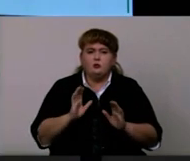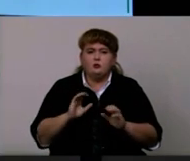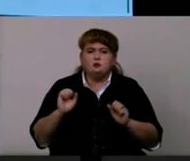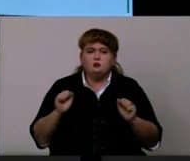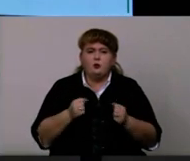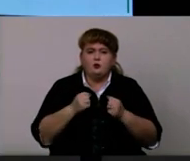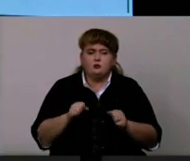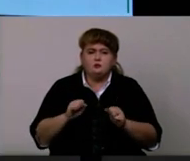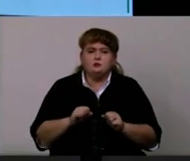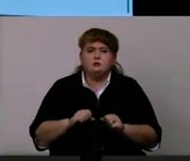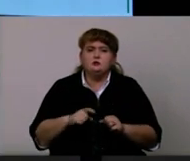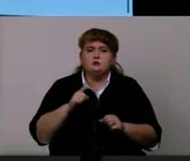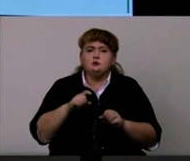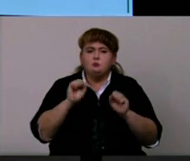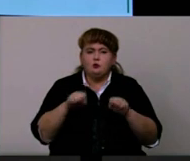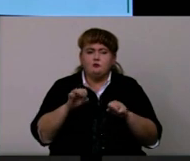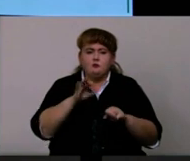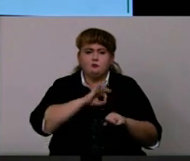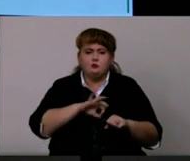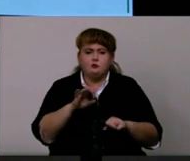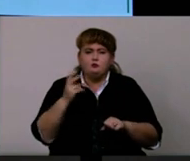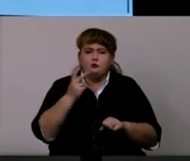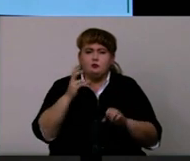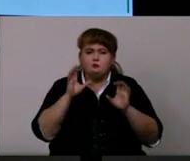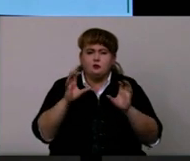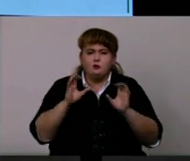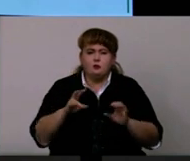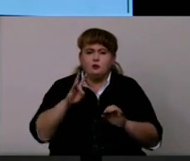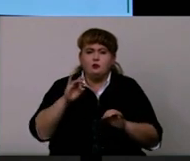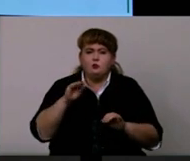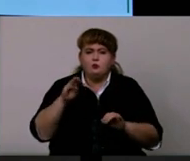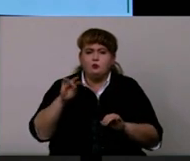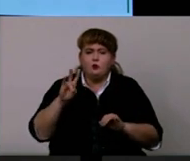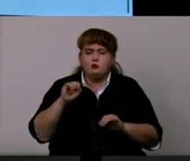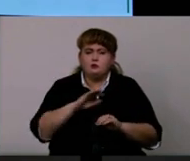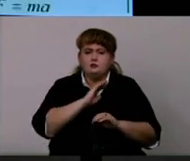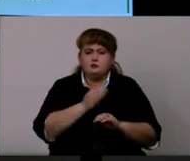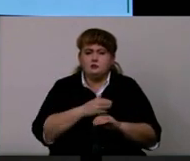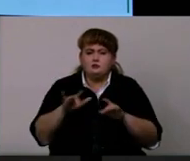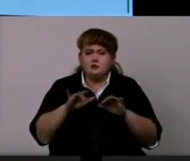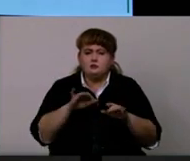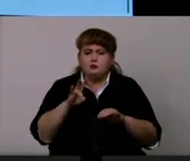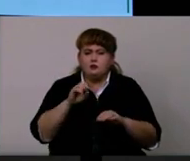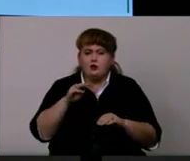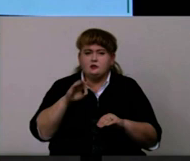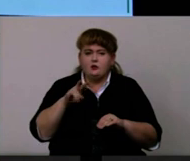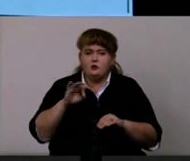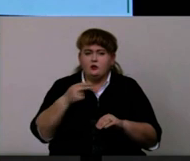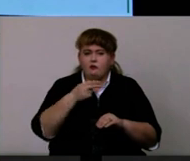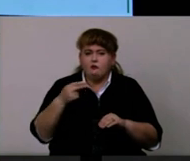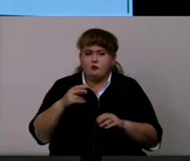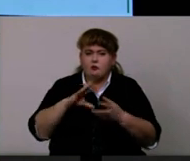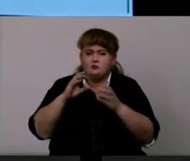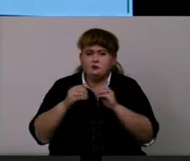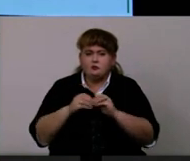скорость. Значит, здесь мы можем воспользоваться вторым законом Ньютона. Сила, действующая на тело, равна